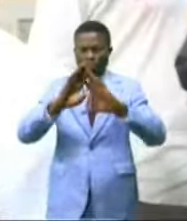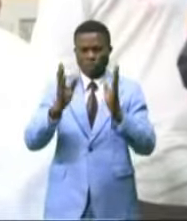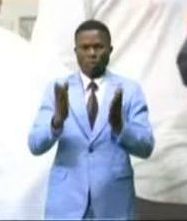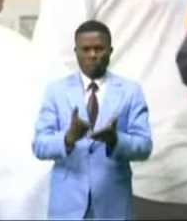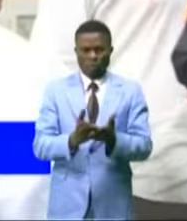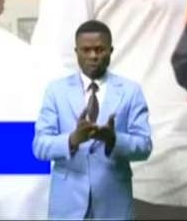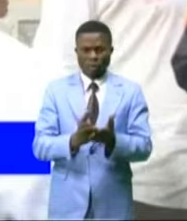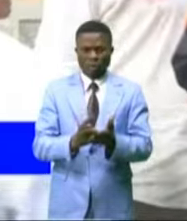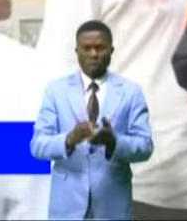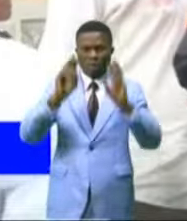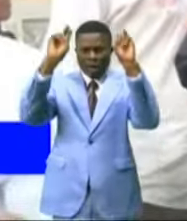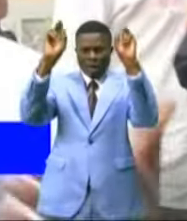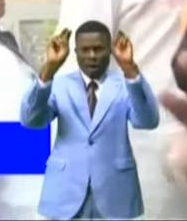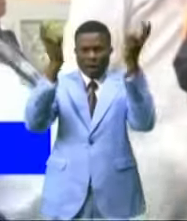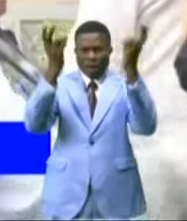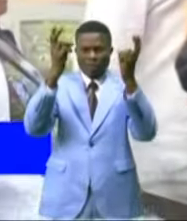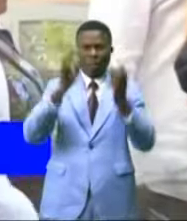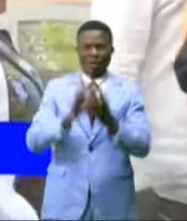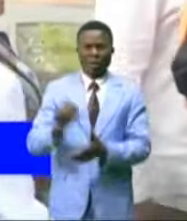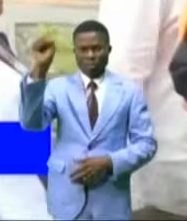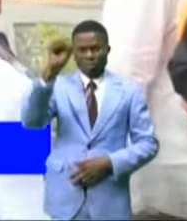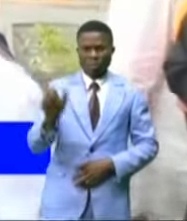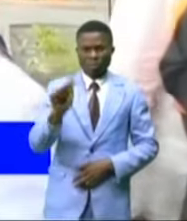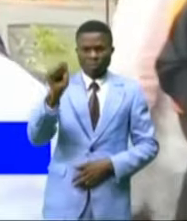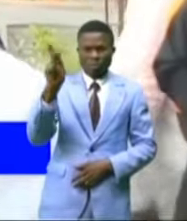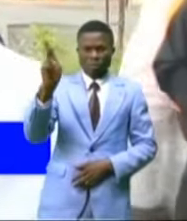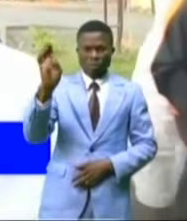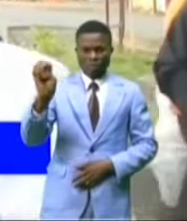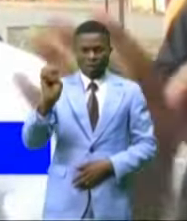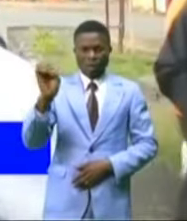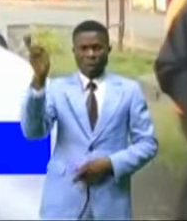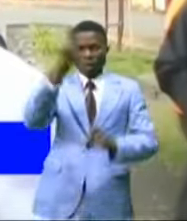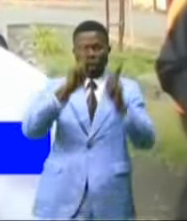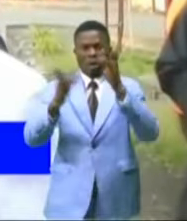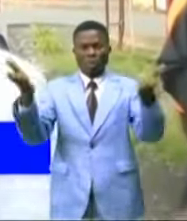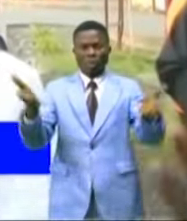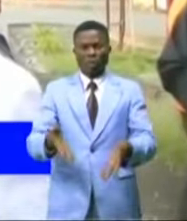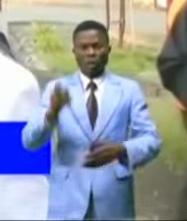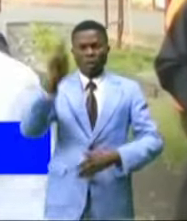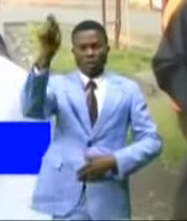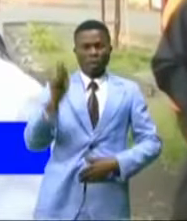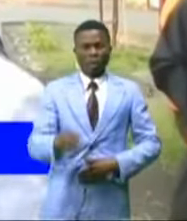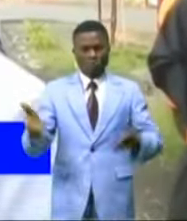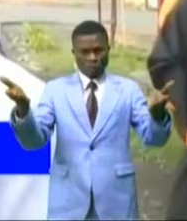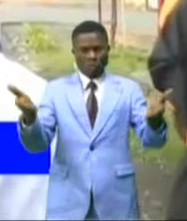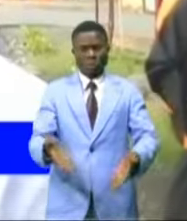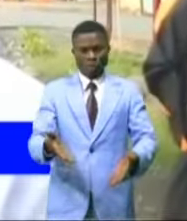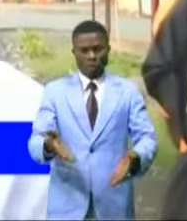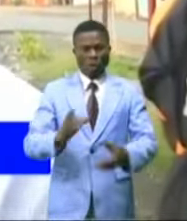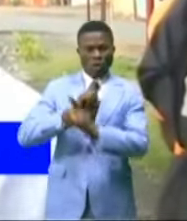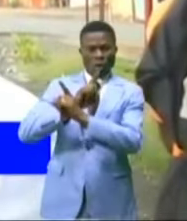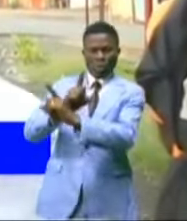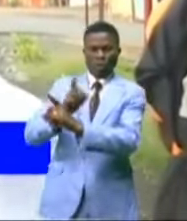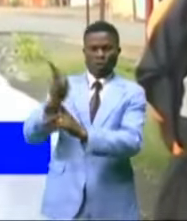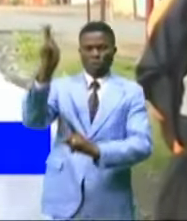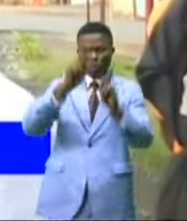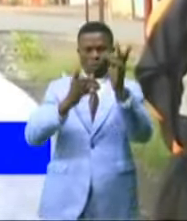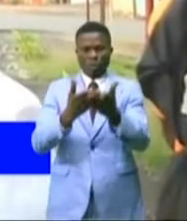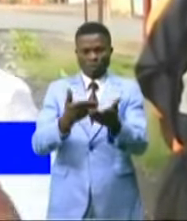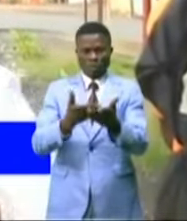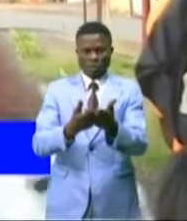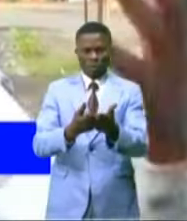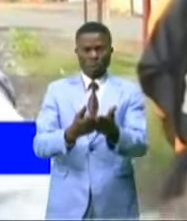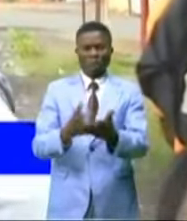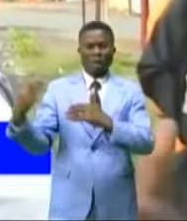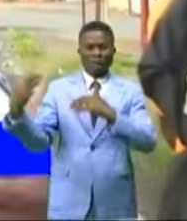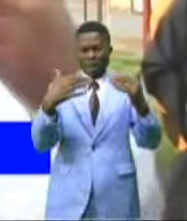la cité de s la population est là vous avez vu les forces de la République sont là en train de protéger la cité et les hostilités